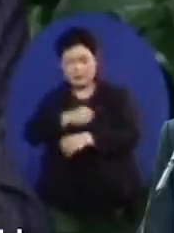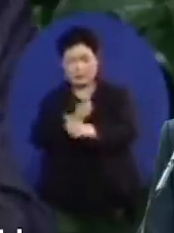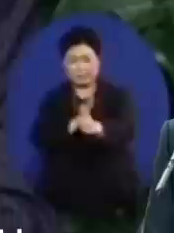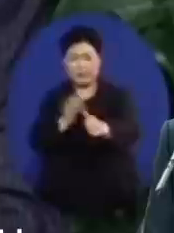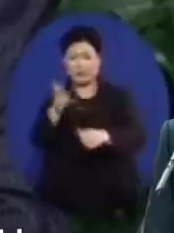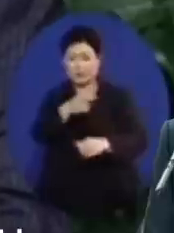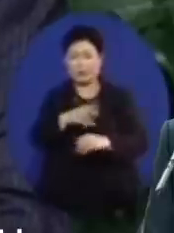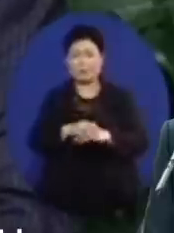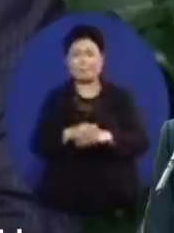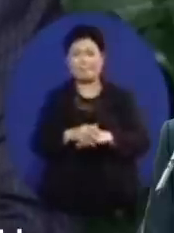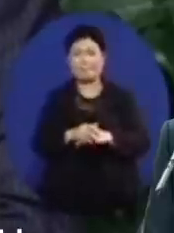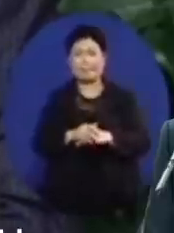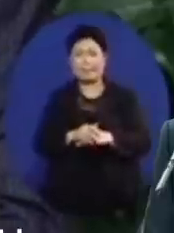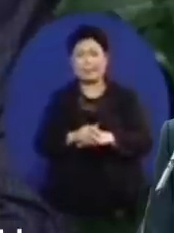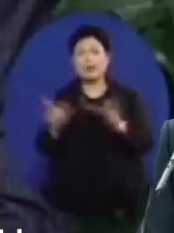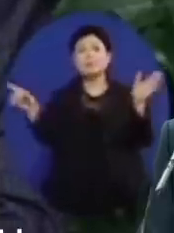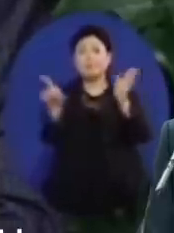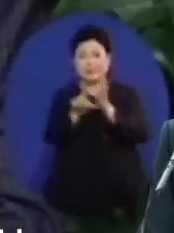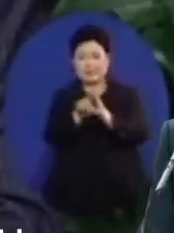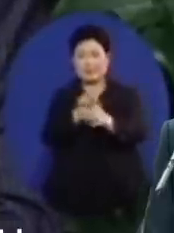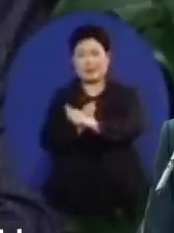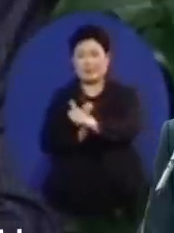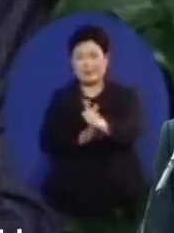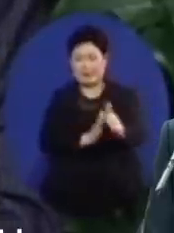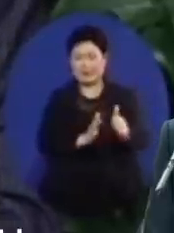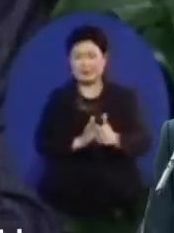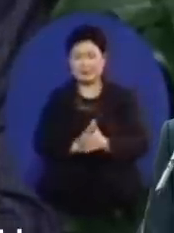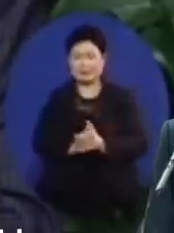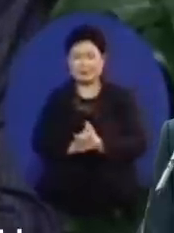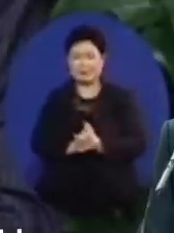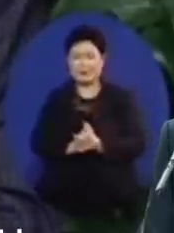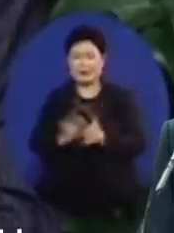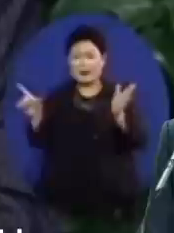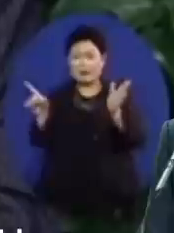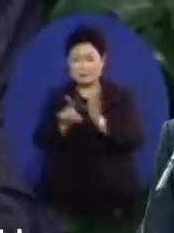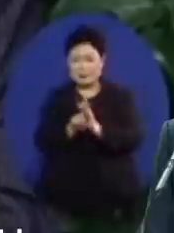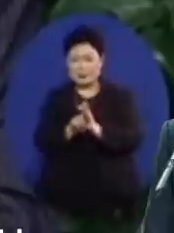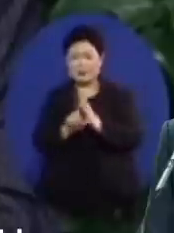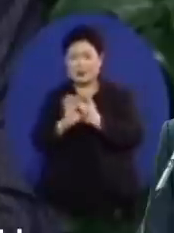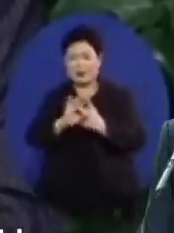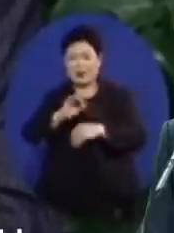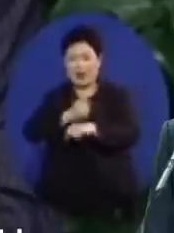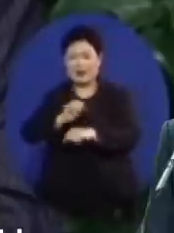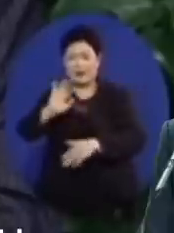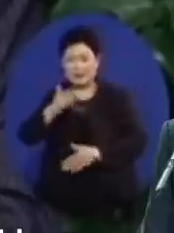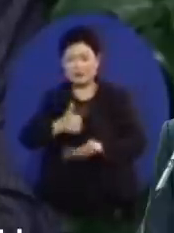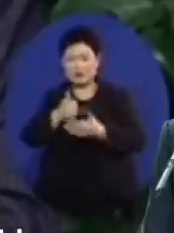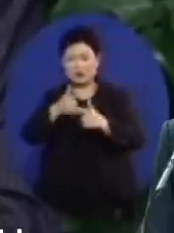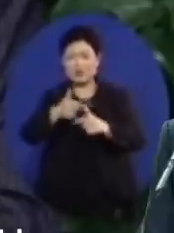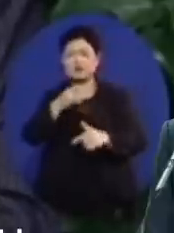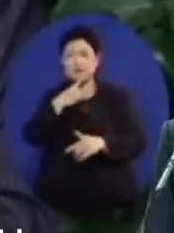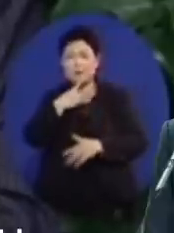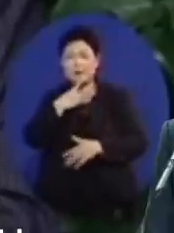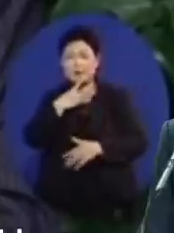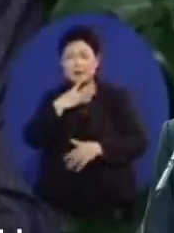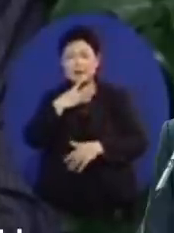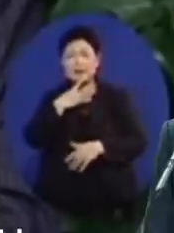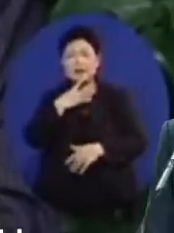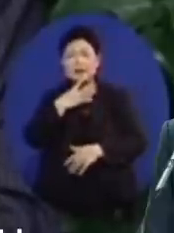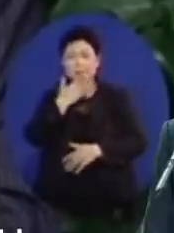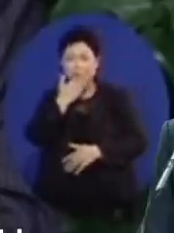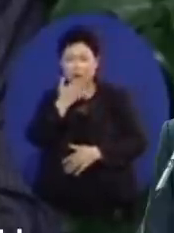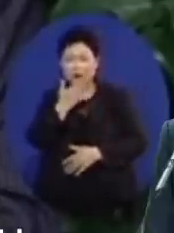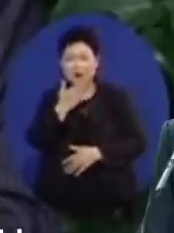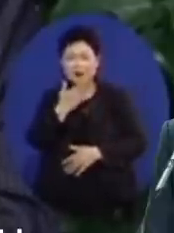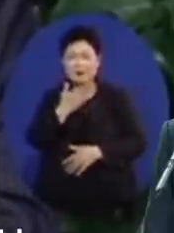그리고 믿으십시오. 믿으면 하겠네. 주 예수만 믿어서 하신 일을 힘입어